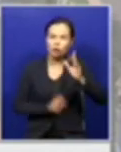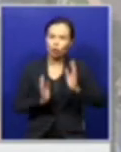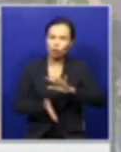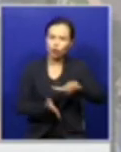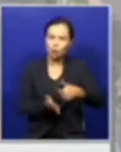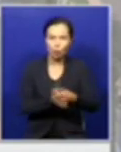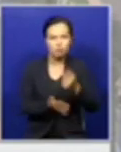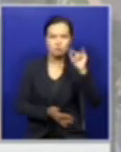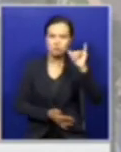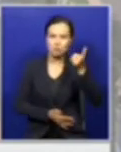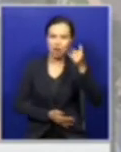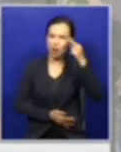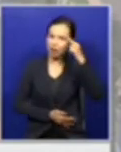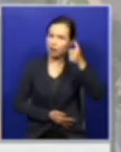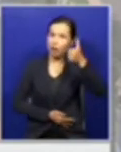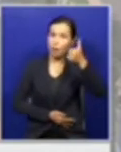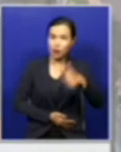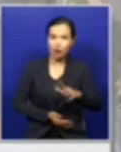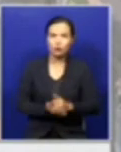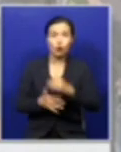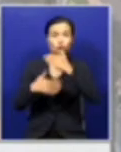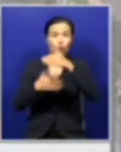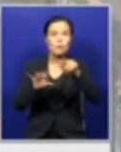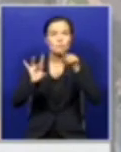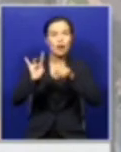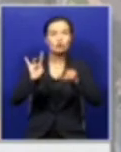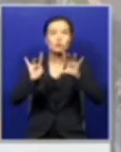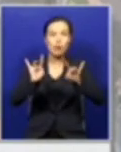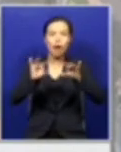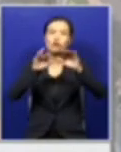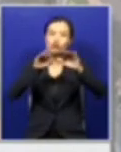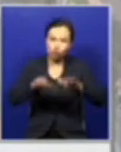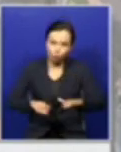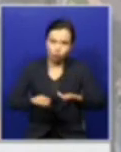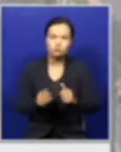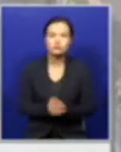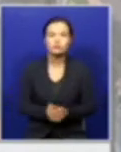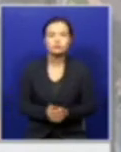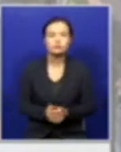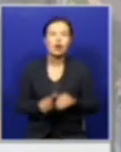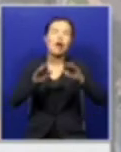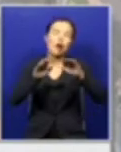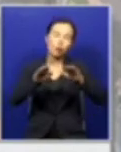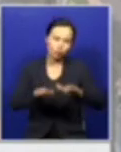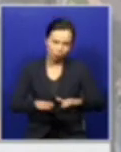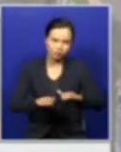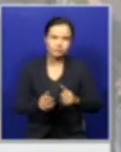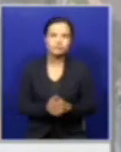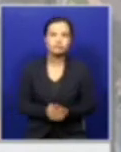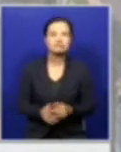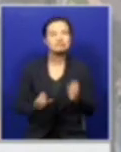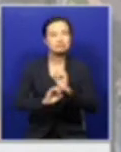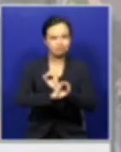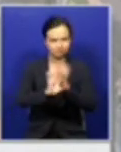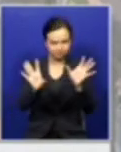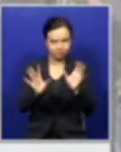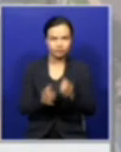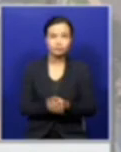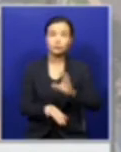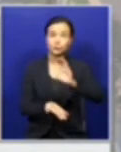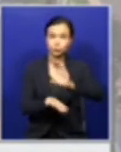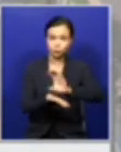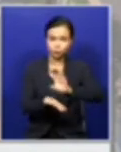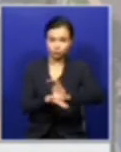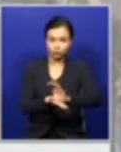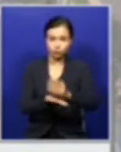การส่งออกคาดว่าจะประมาณ 8.8% ลดลงนะคะท่านประธานลดลงอยู่แล้วแหละค่ะอันนี้ชัดเจนการลงทุนท่านประ